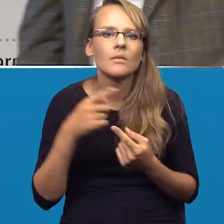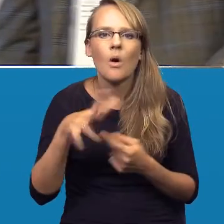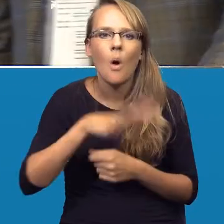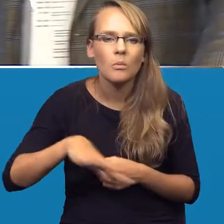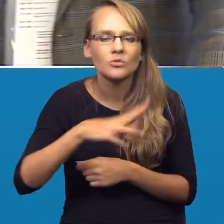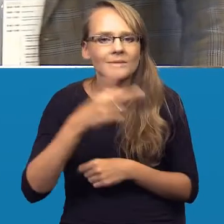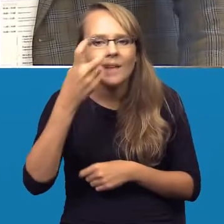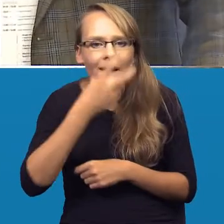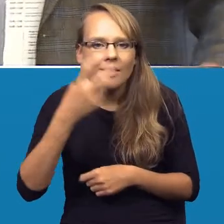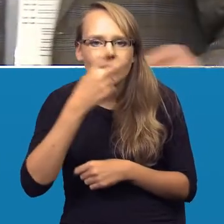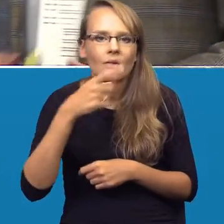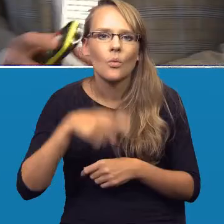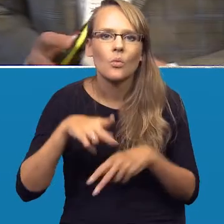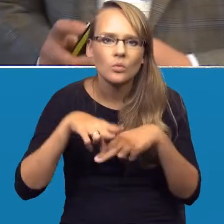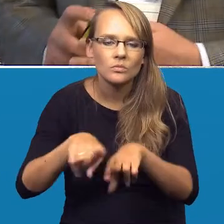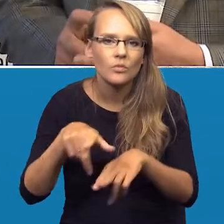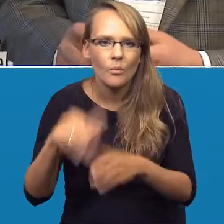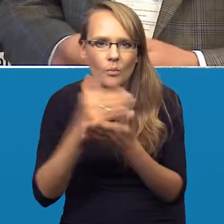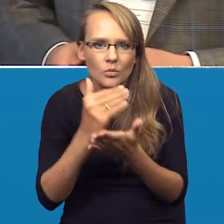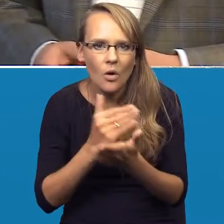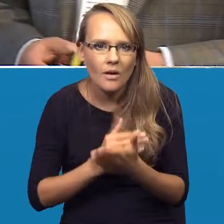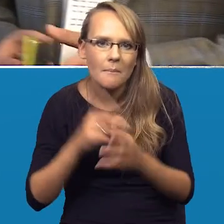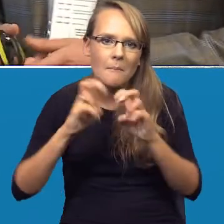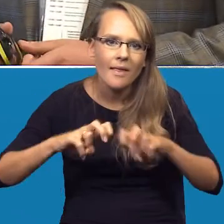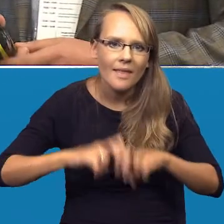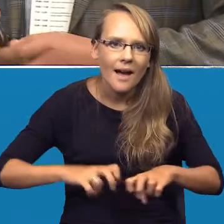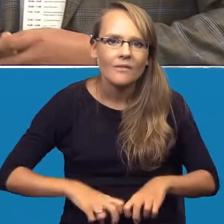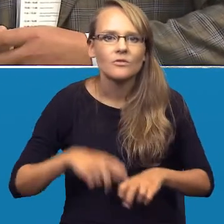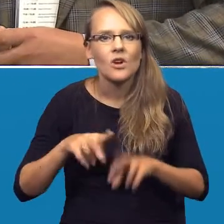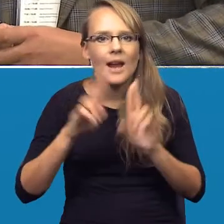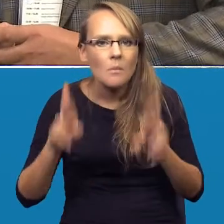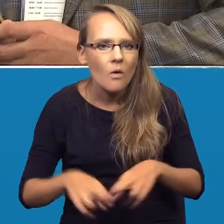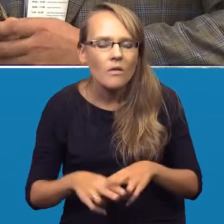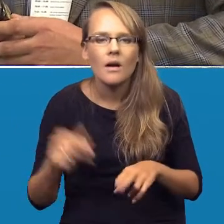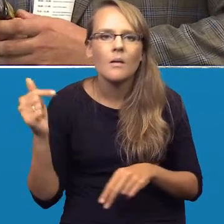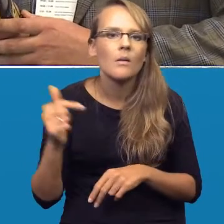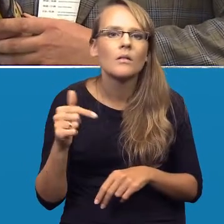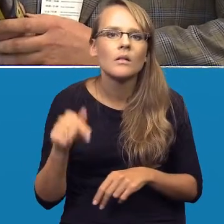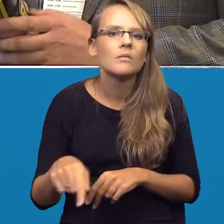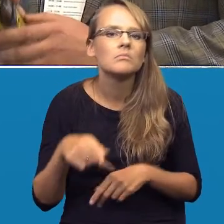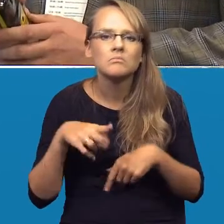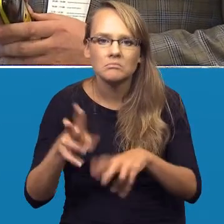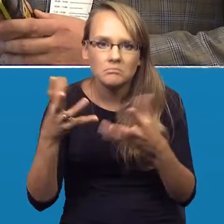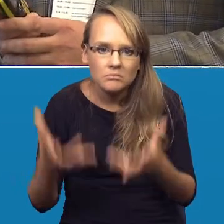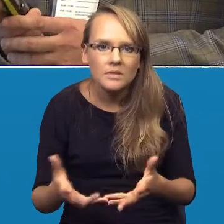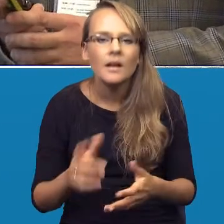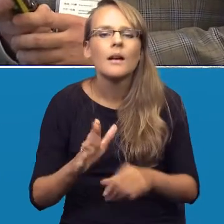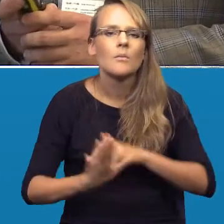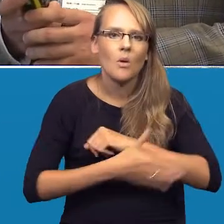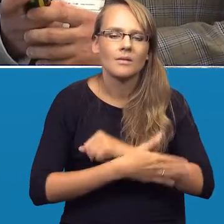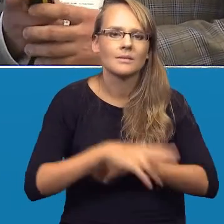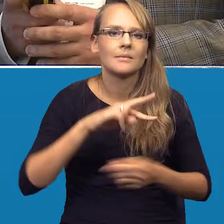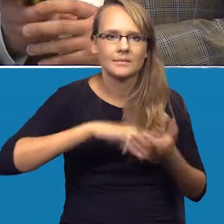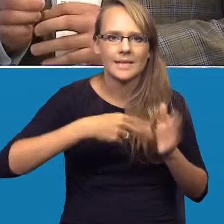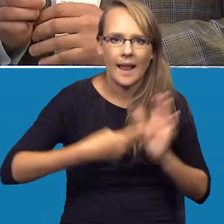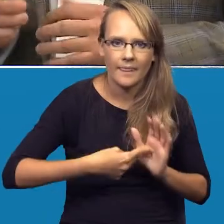obszary zainteresowania albo uczestnictwo w takich programach badawczych i ramowych powinno przede wszystkim wynikać ze strategii. Nie